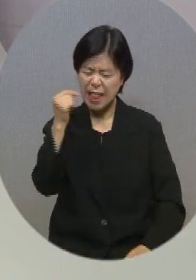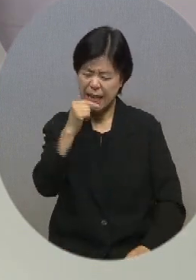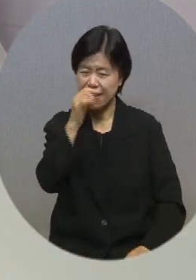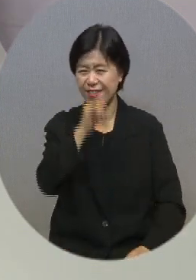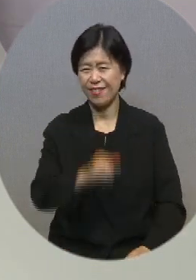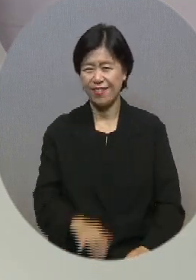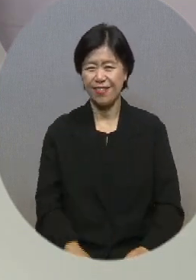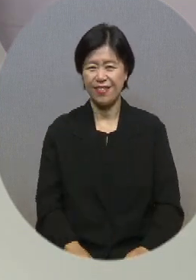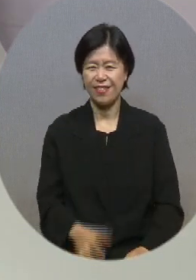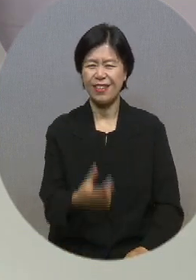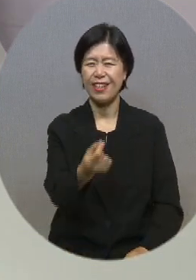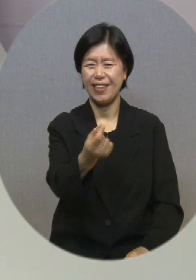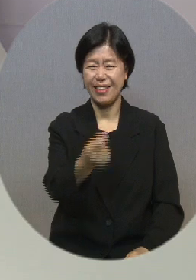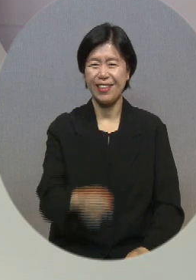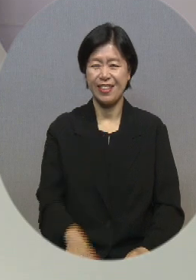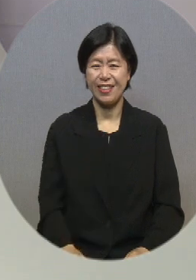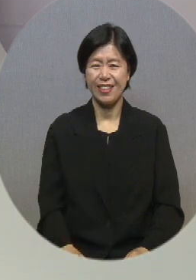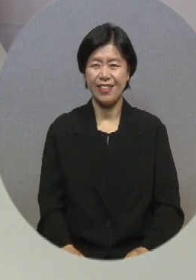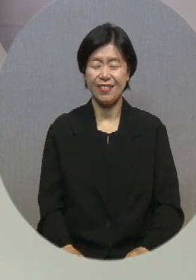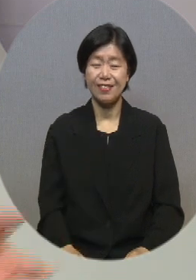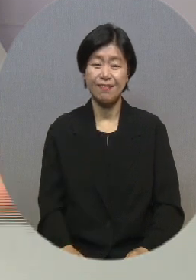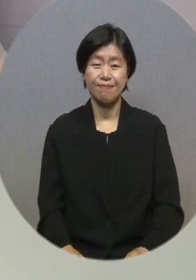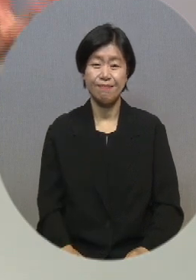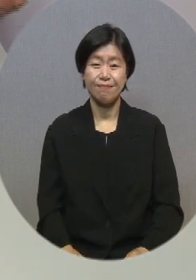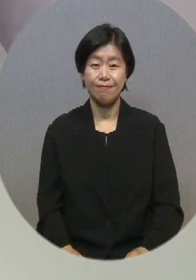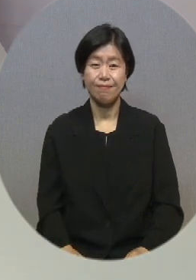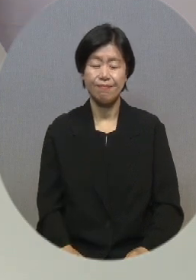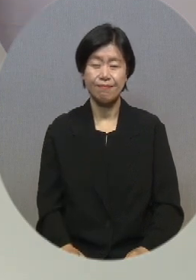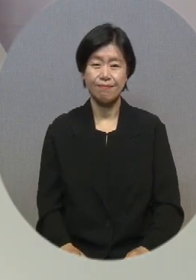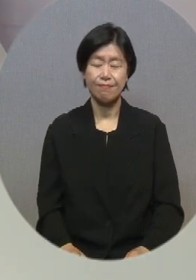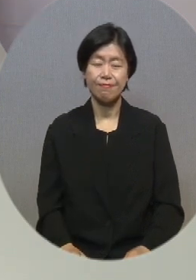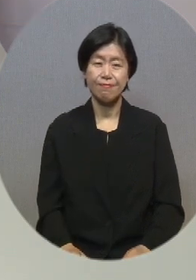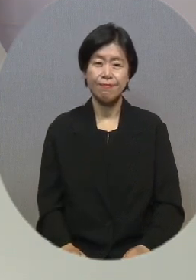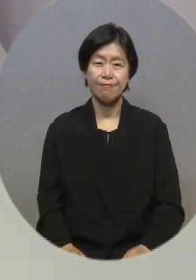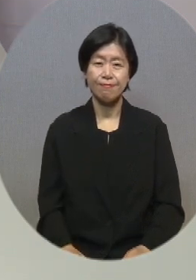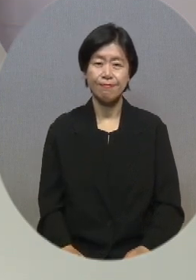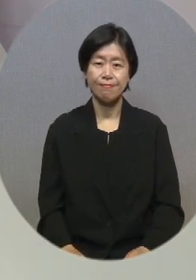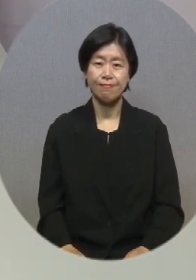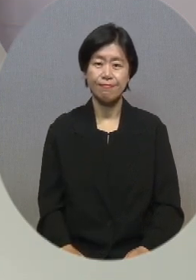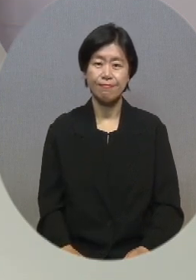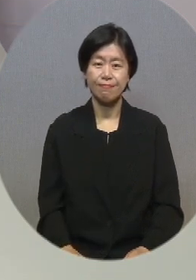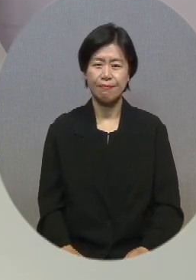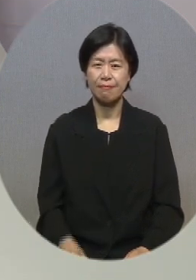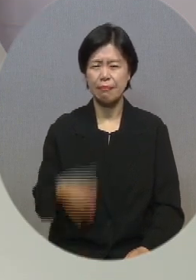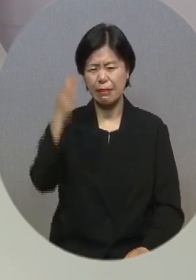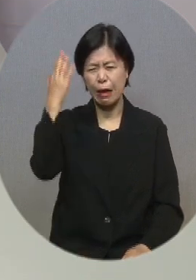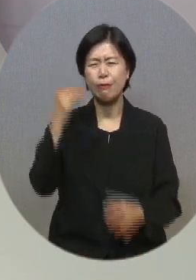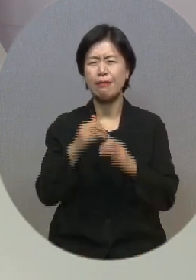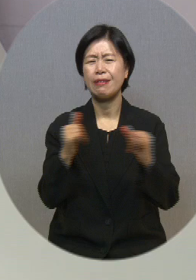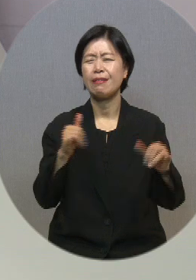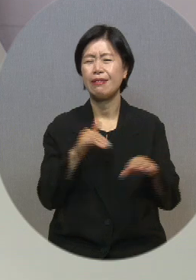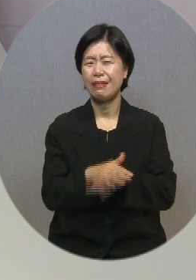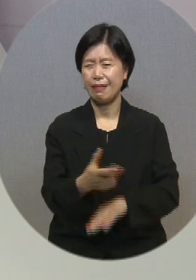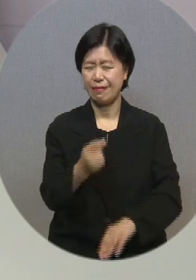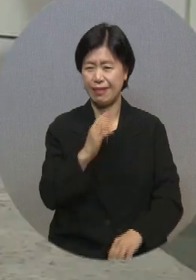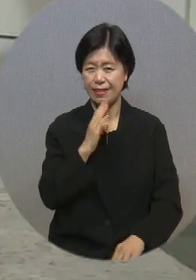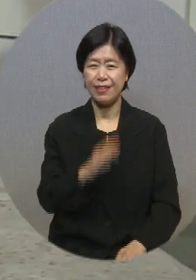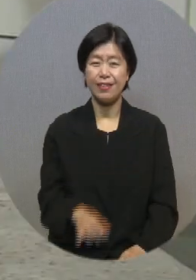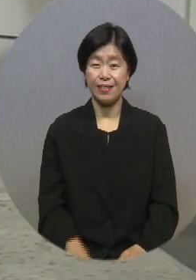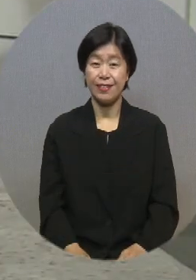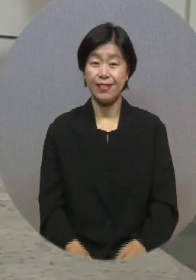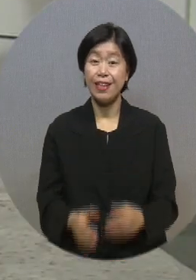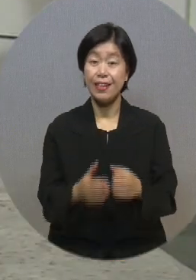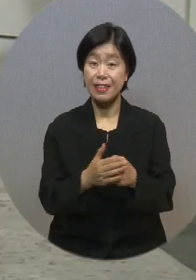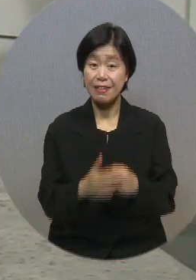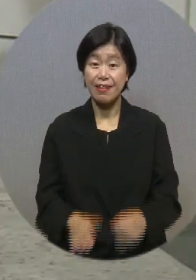누구든지 그래. 왜? 네. 그냥 그만큼 뭐냐 모든 원인을 이제 나한테서 찾는 겸손이 있는 거거든요. 아, 우리나라 네, 사람들은 네. 그러니까